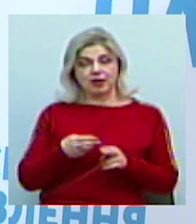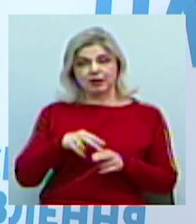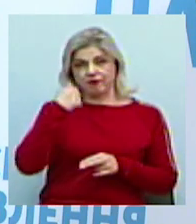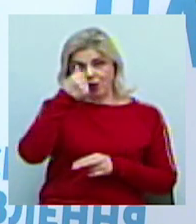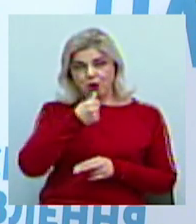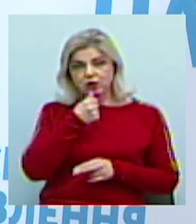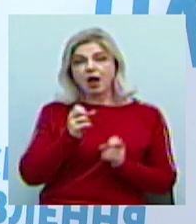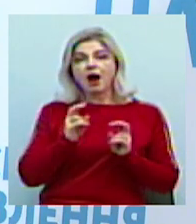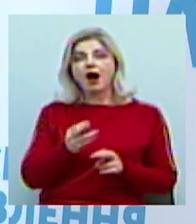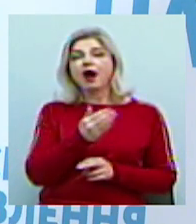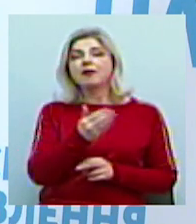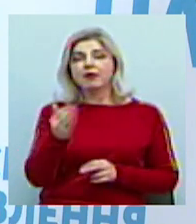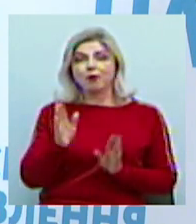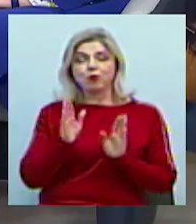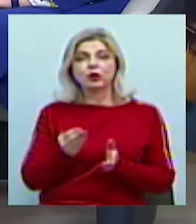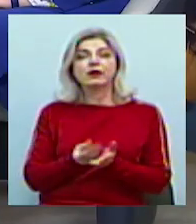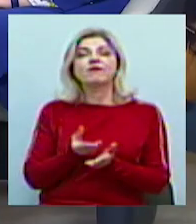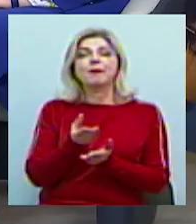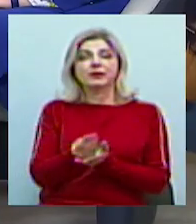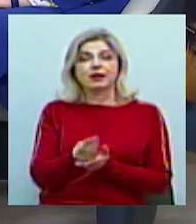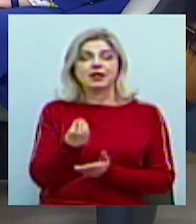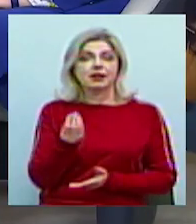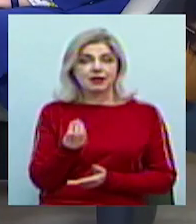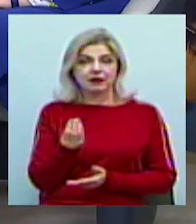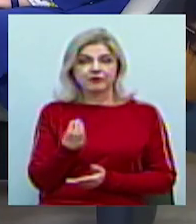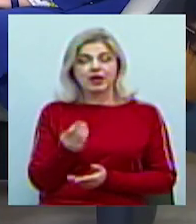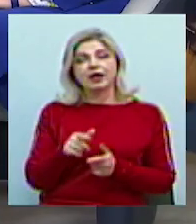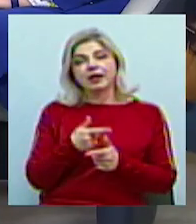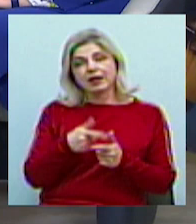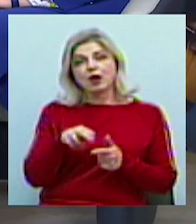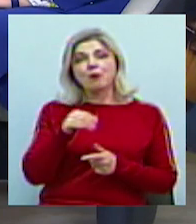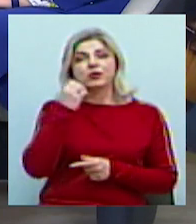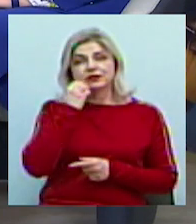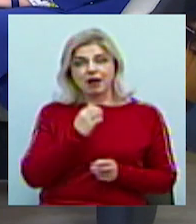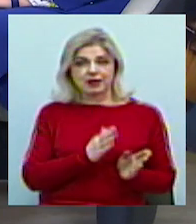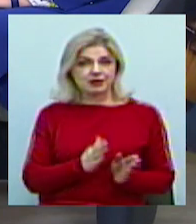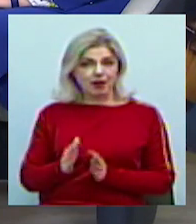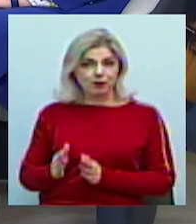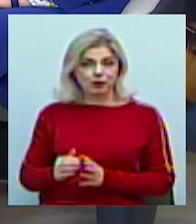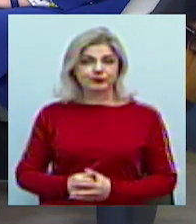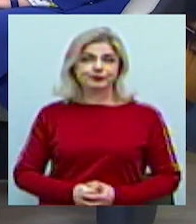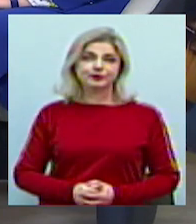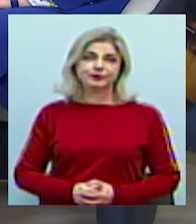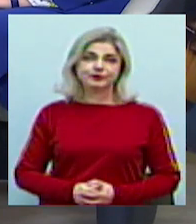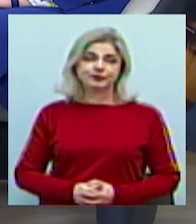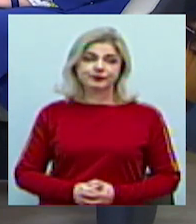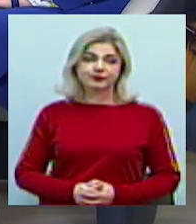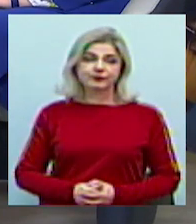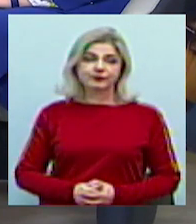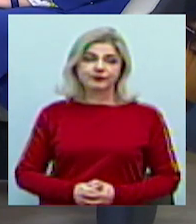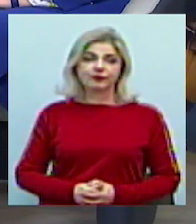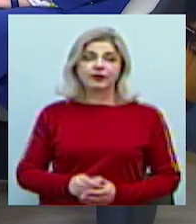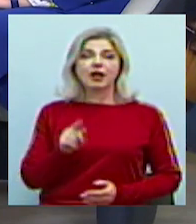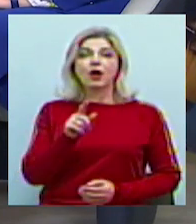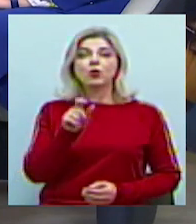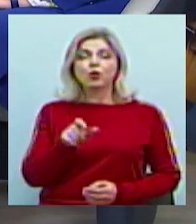будуть здійснюватись виплати? У грошовому еквіваленті чи за старою схемою? Оксана Руслановна. Хочу сказати, що тим особам, яким